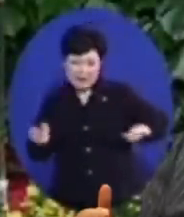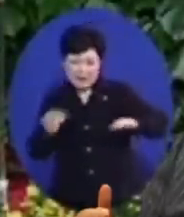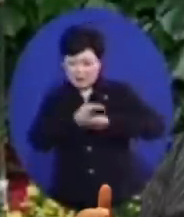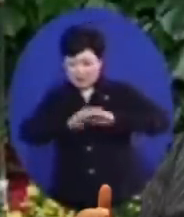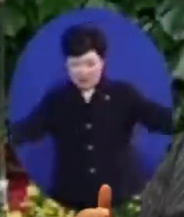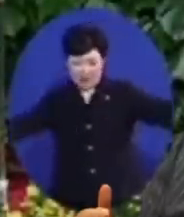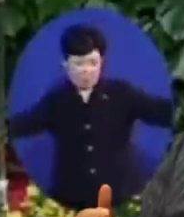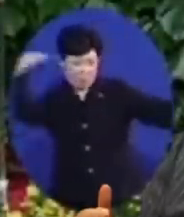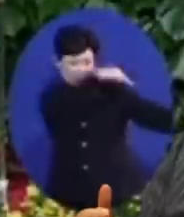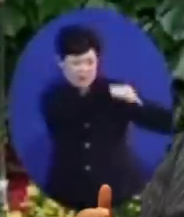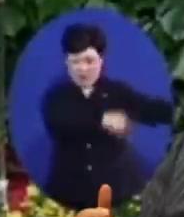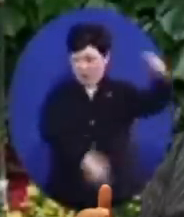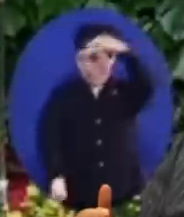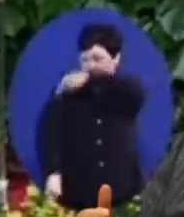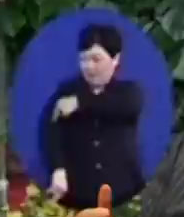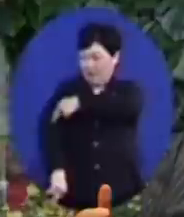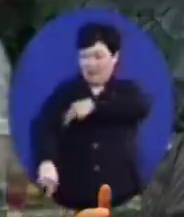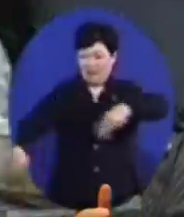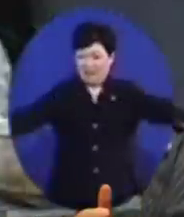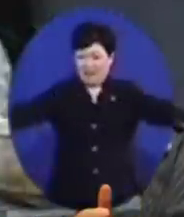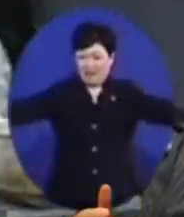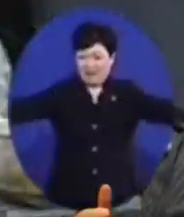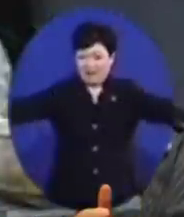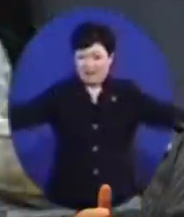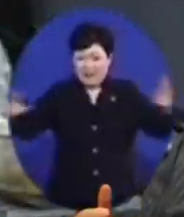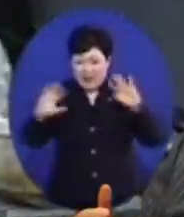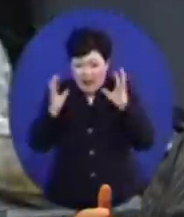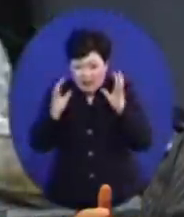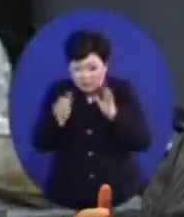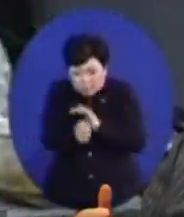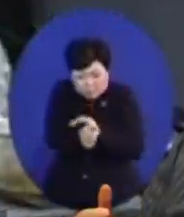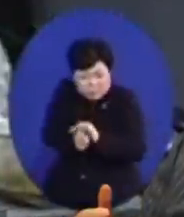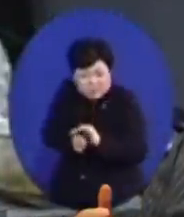너 올라타, 올라타. 전부 다 움츠려들어.